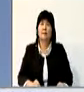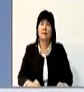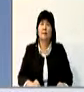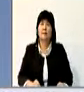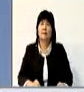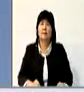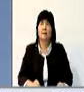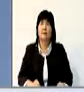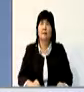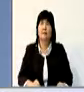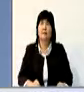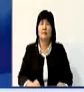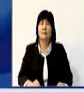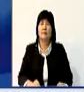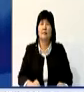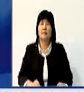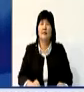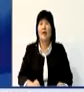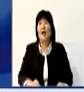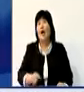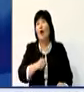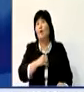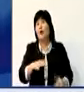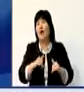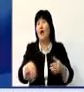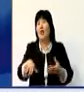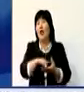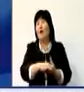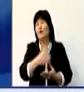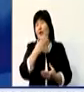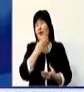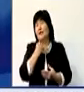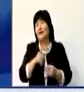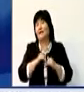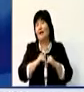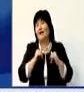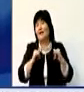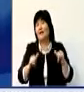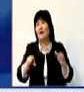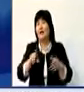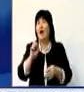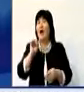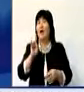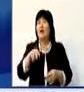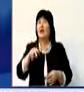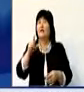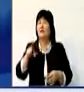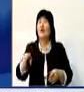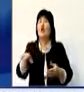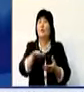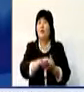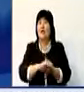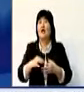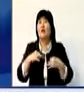телеарнасы, Қазалы ауданынан. Берекесі артып, ауызбіршілігі жарасқан, ырысы тасып, ынтымағы ұйысқан аралдықтар да бірлік мерекесін